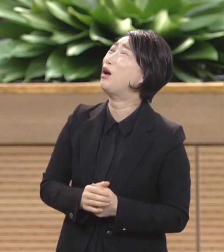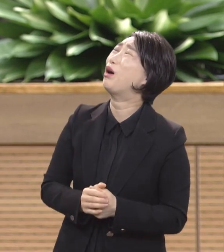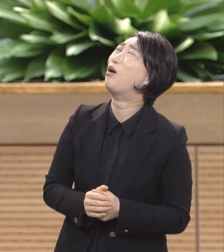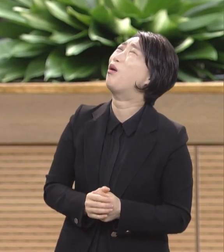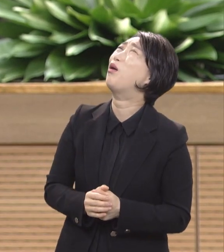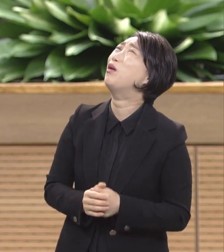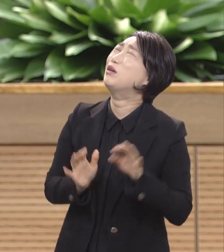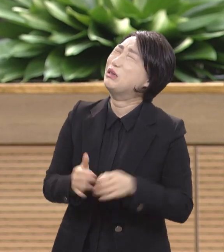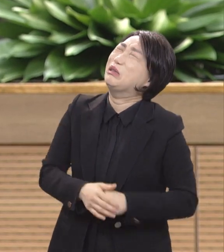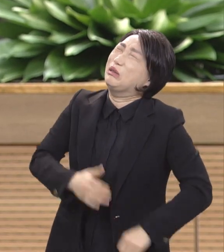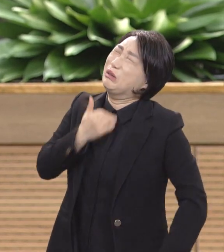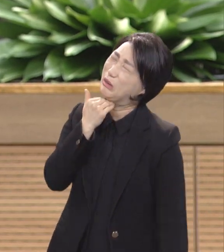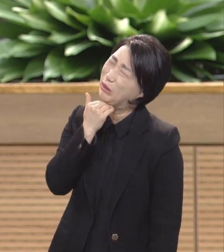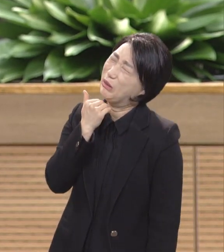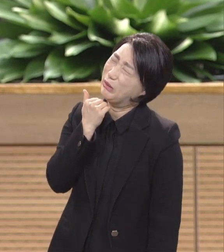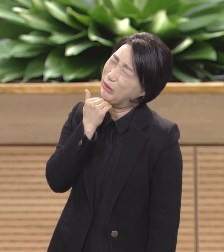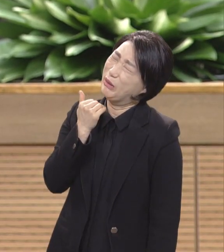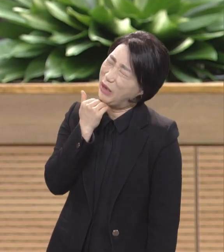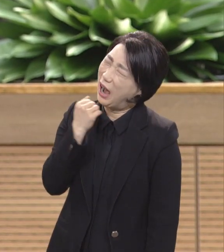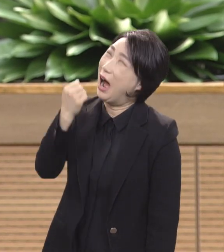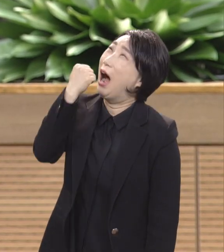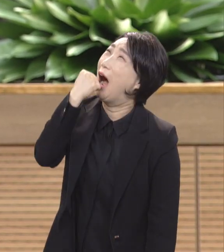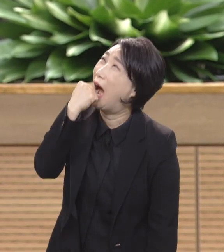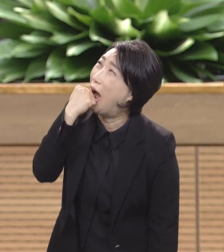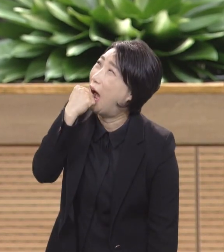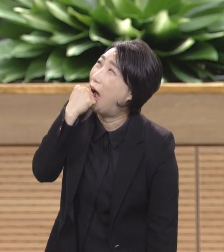오래오래 기다리고 기다렸다가